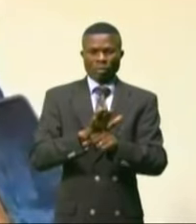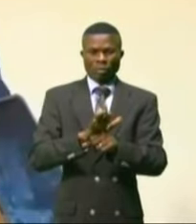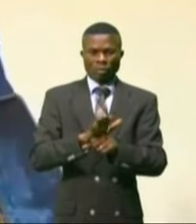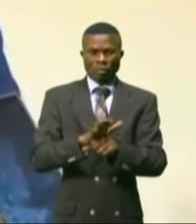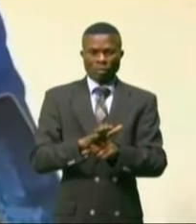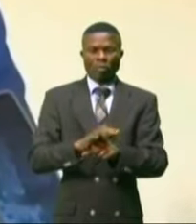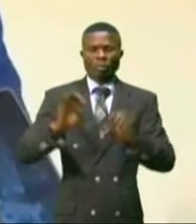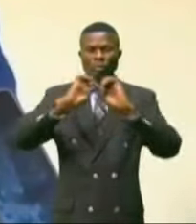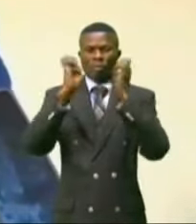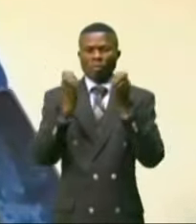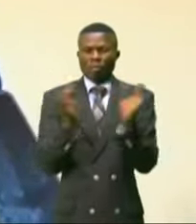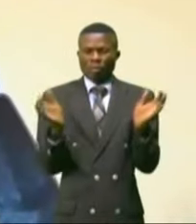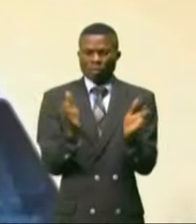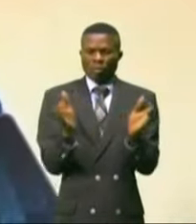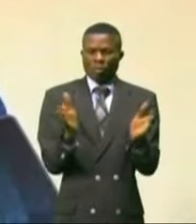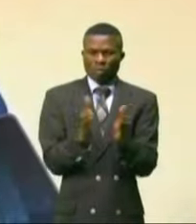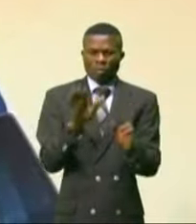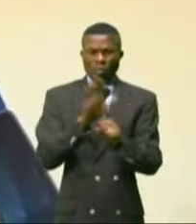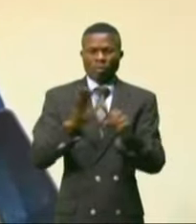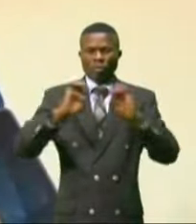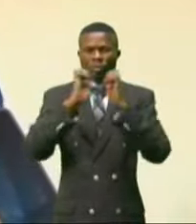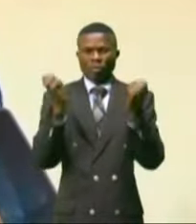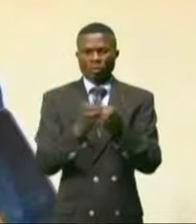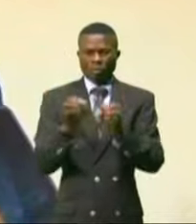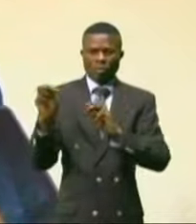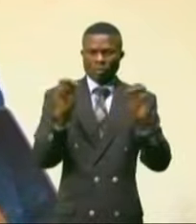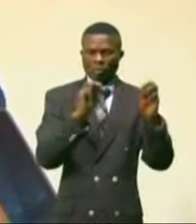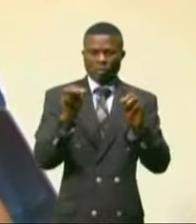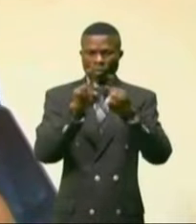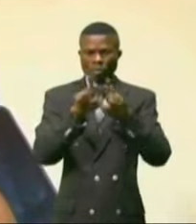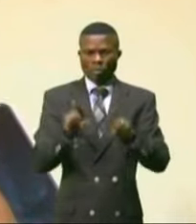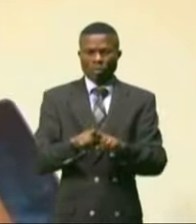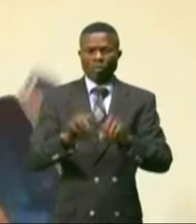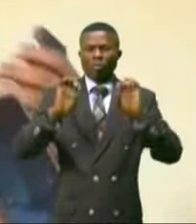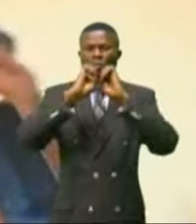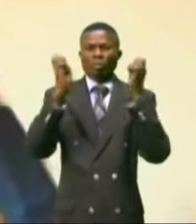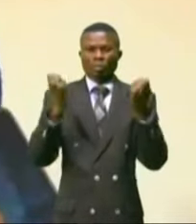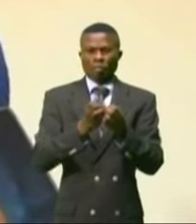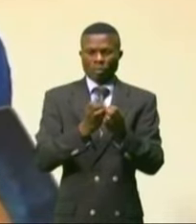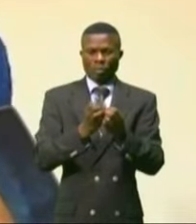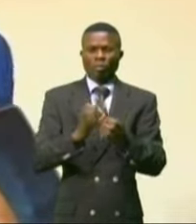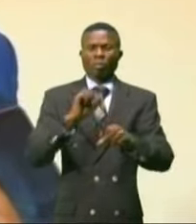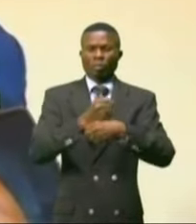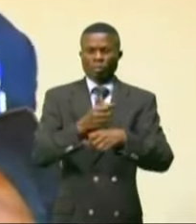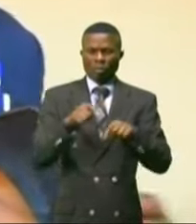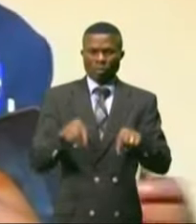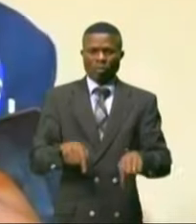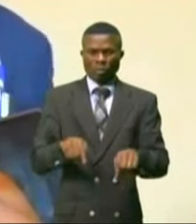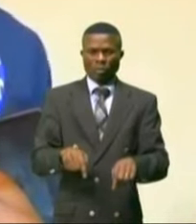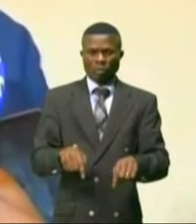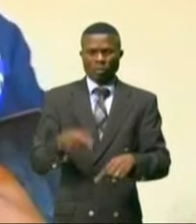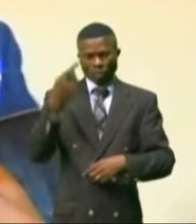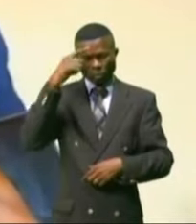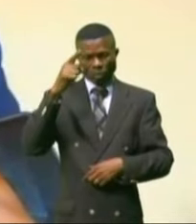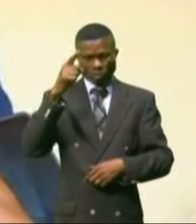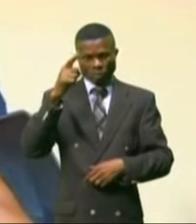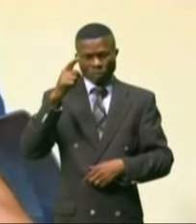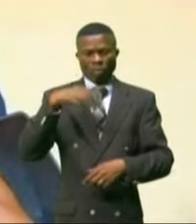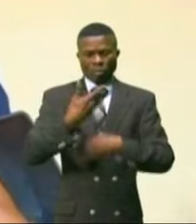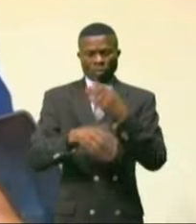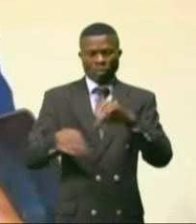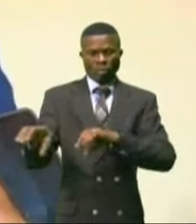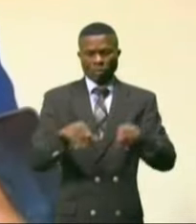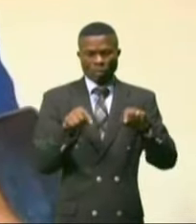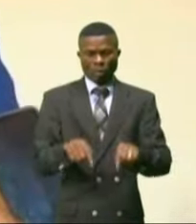petites entreprises, beaucoup d'entreprises moyennes, tout comme des micro-entreprises, qui viennent s'installer pour essayer de faire leurs